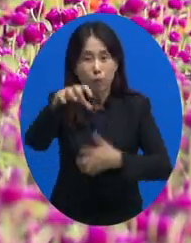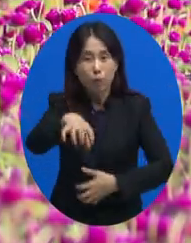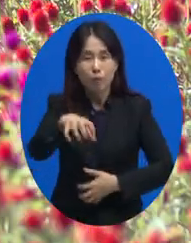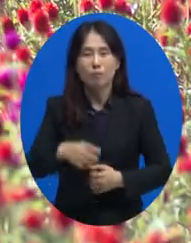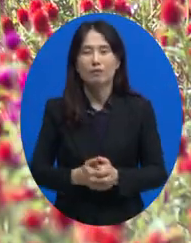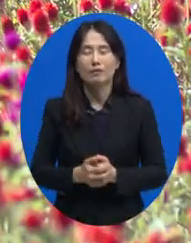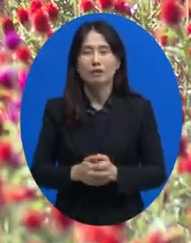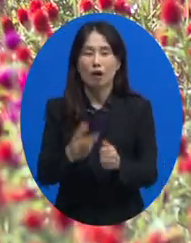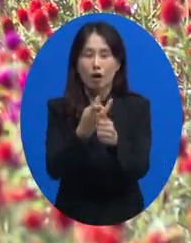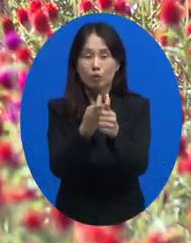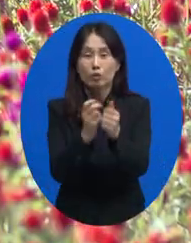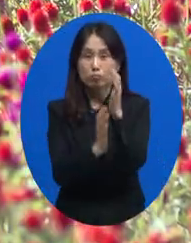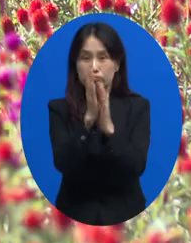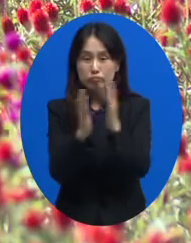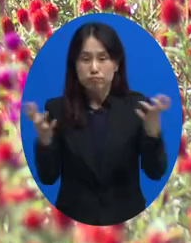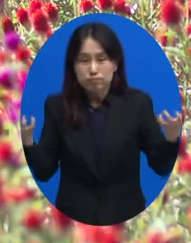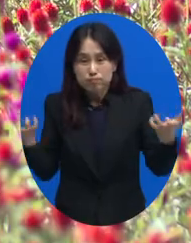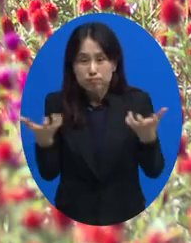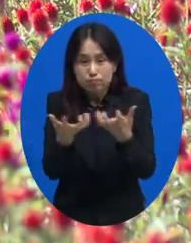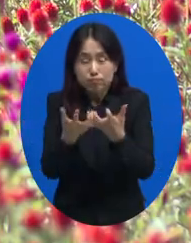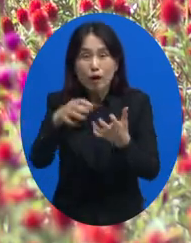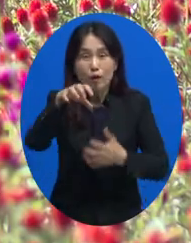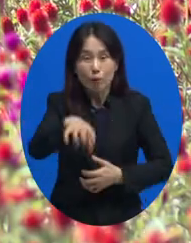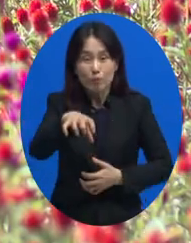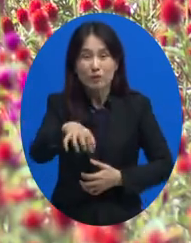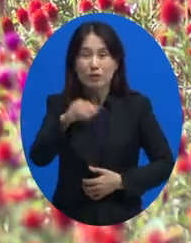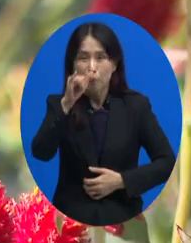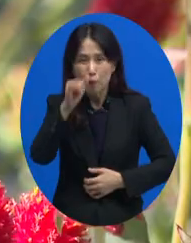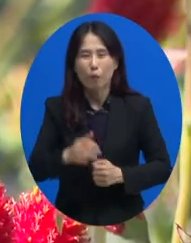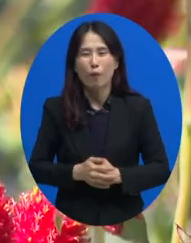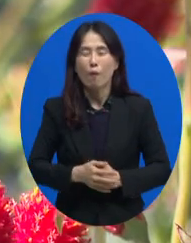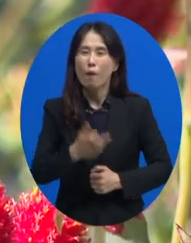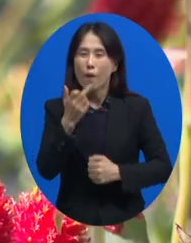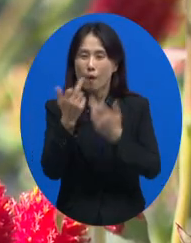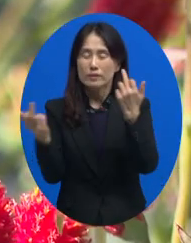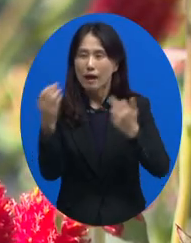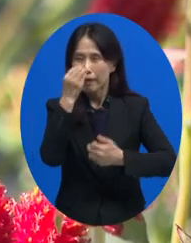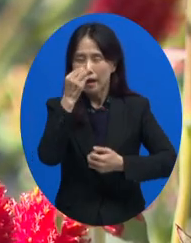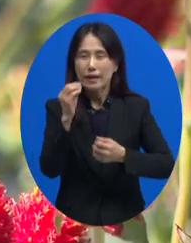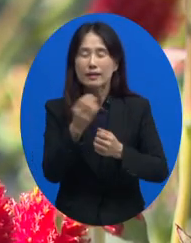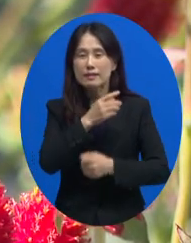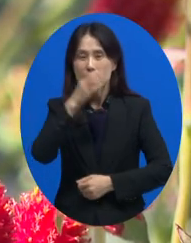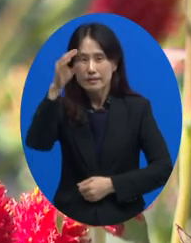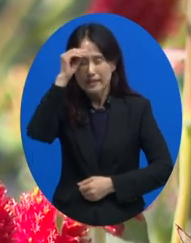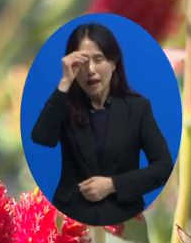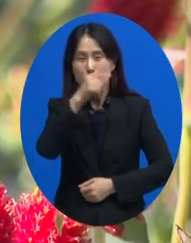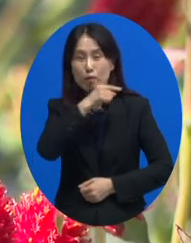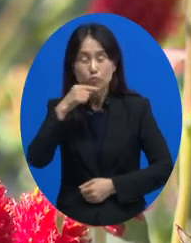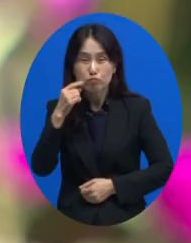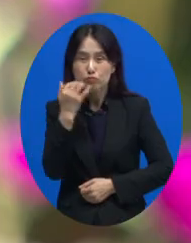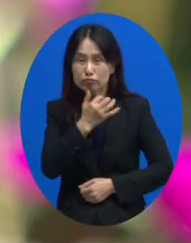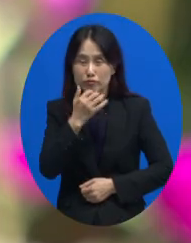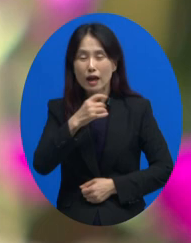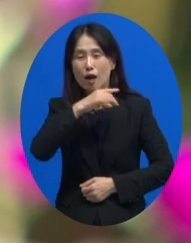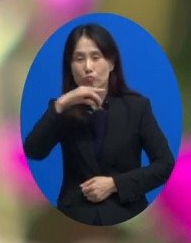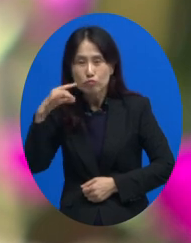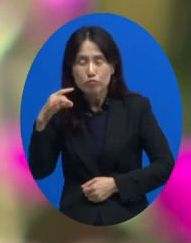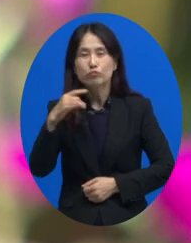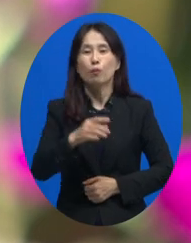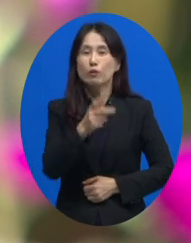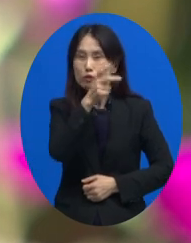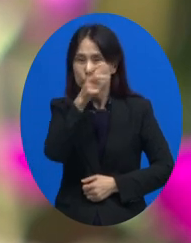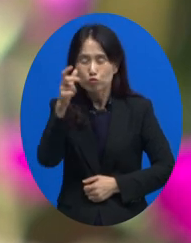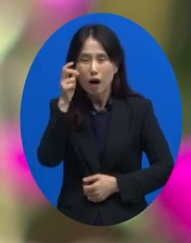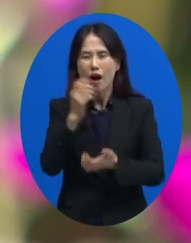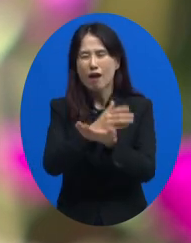있습니다. 토끼풀 같은 꽃이 빽빽하게 무리지어 피는데 산딸기를 닮은 붉은색과 분홍색, 주황색, 흰색